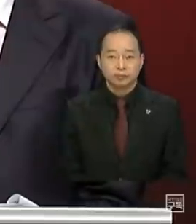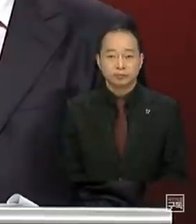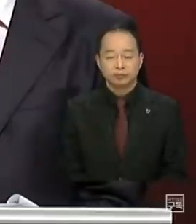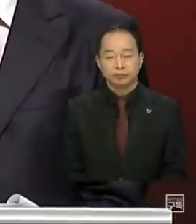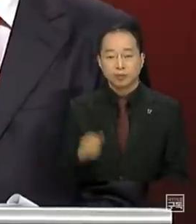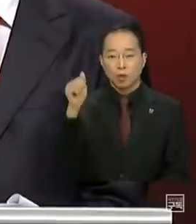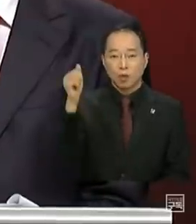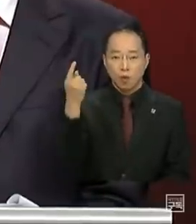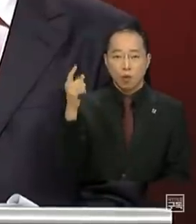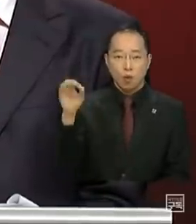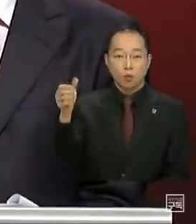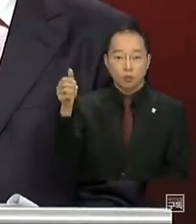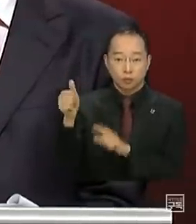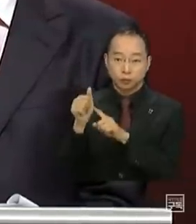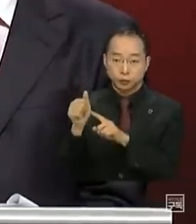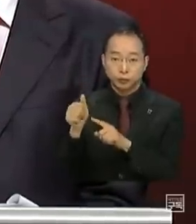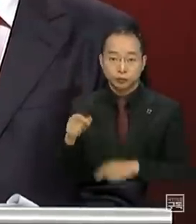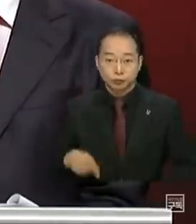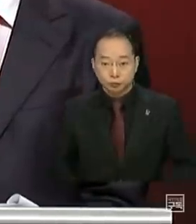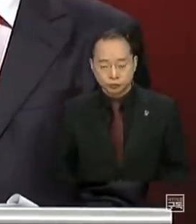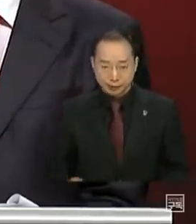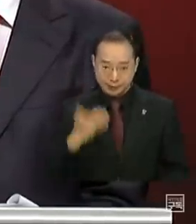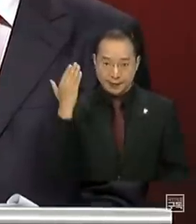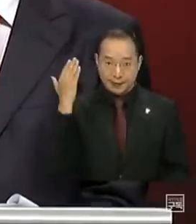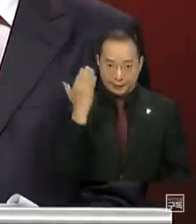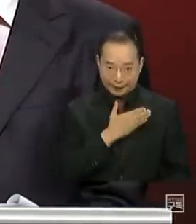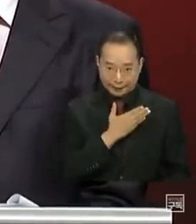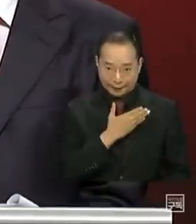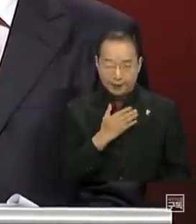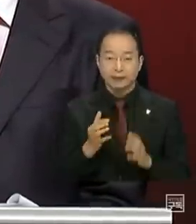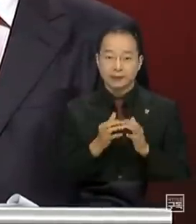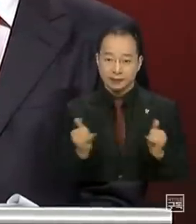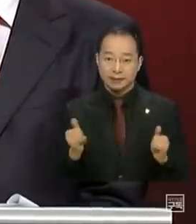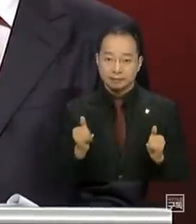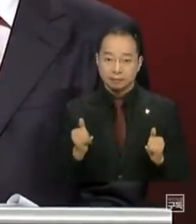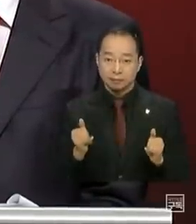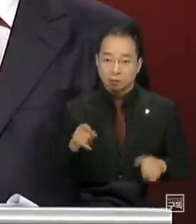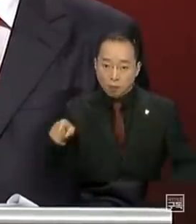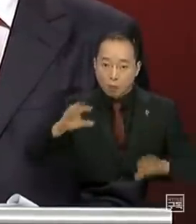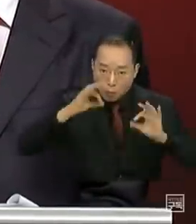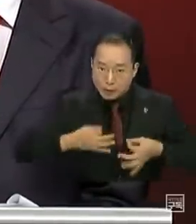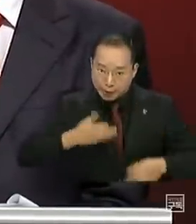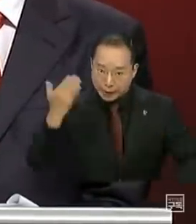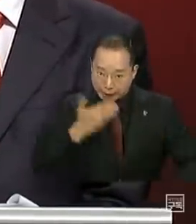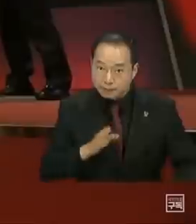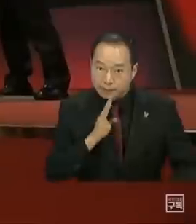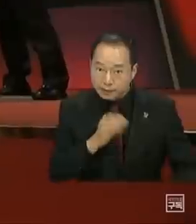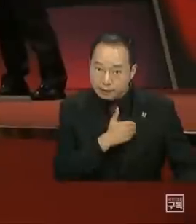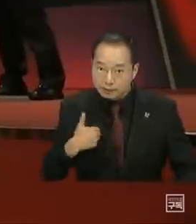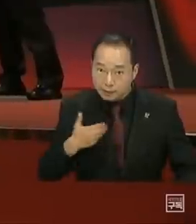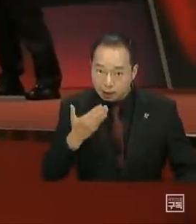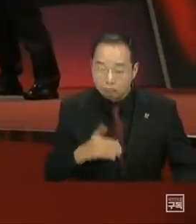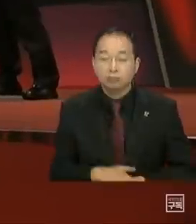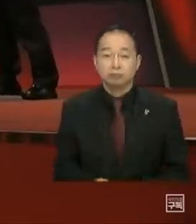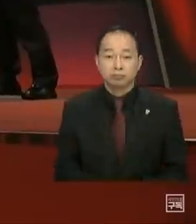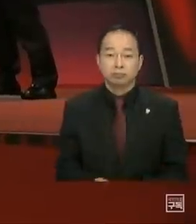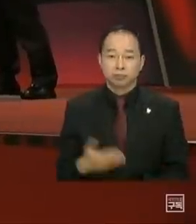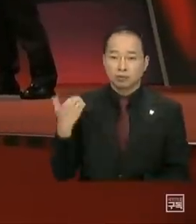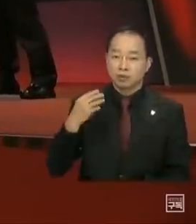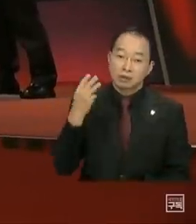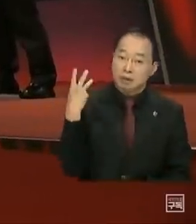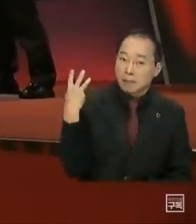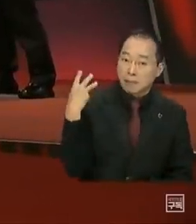홍 후보님께서는 뭐 깨끗한 후보 또는 도덕성은 자신 있다고 말씀을 하시는데 예. 어제 또 3일